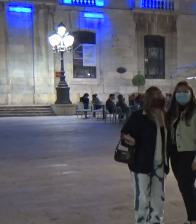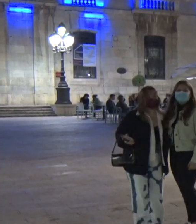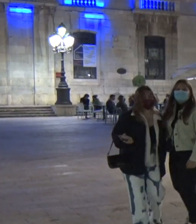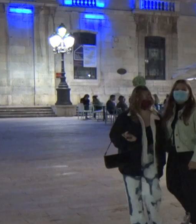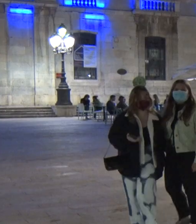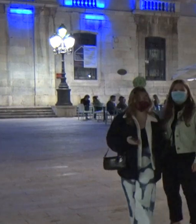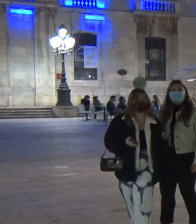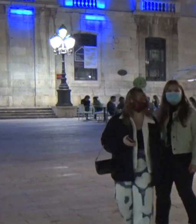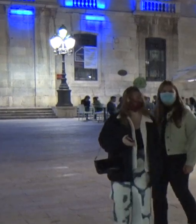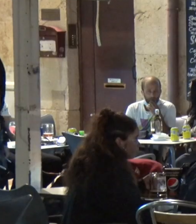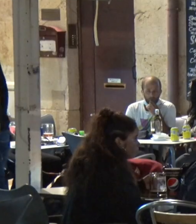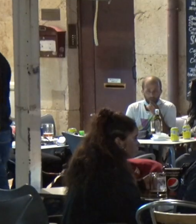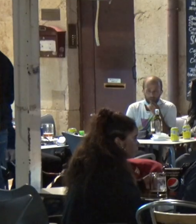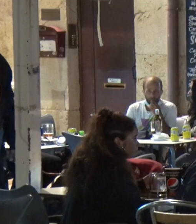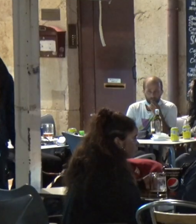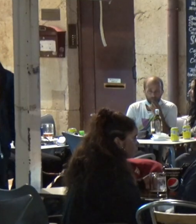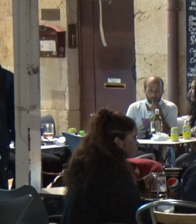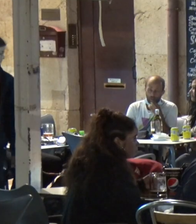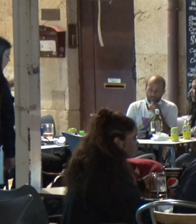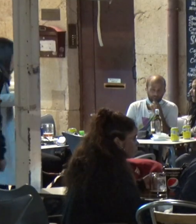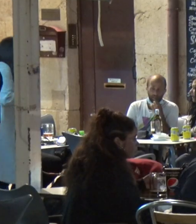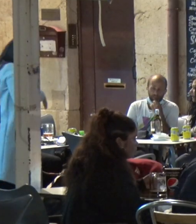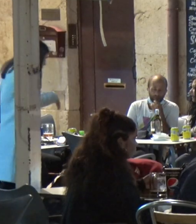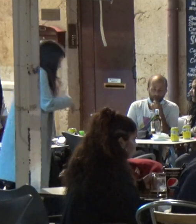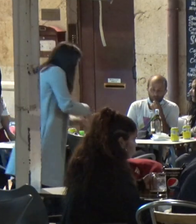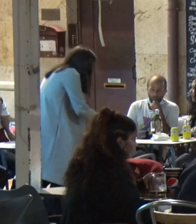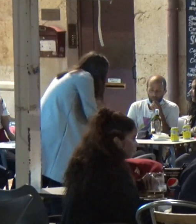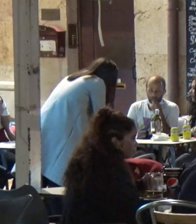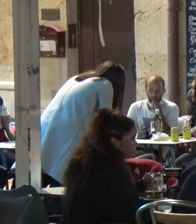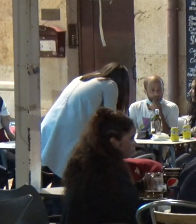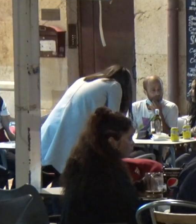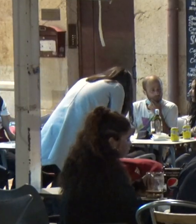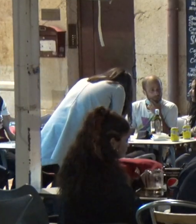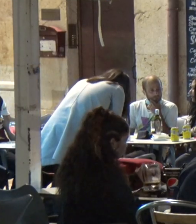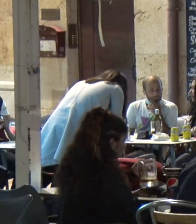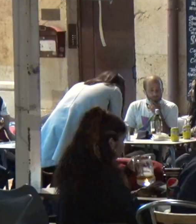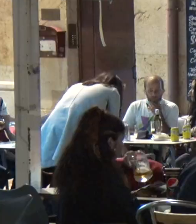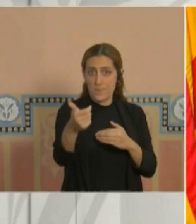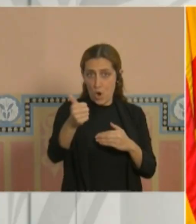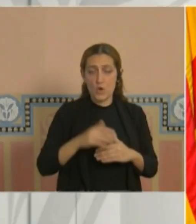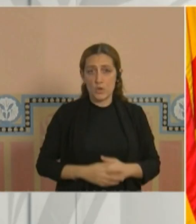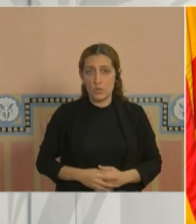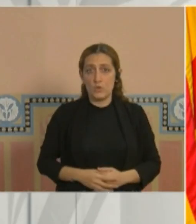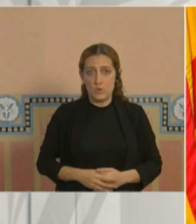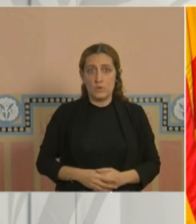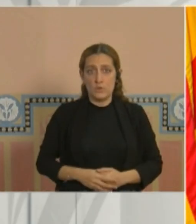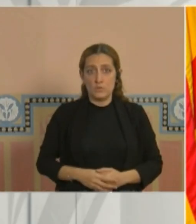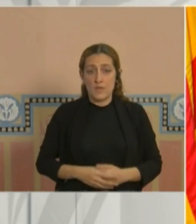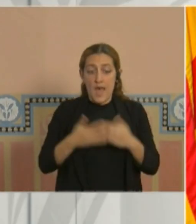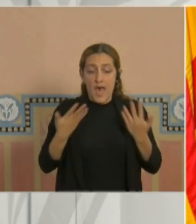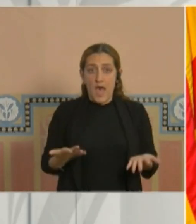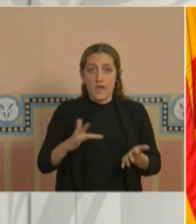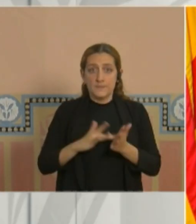l'ampliació de les reunions socials, que podran ser de fins a 10 persones. Ens queda poc. Estem doncs, en un